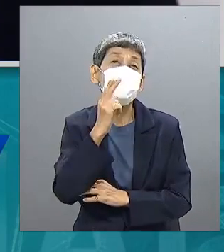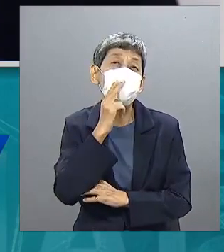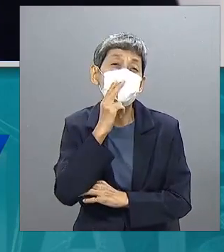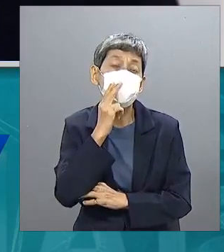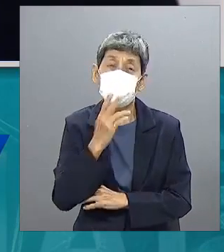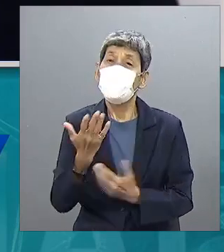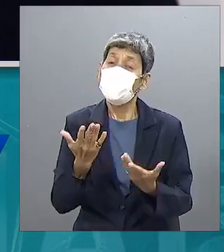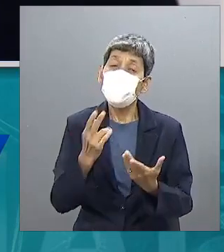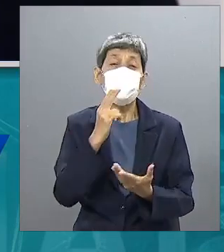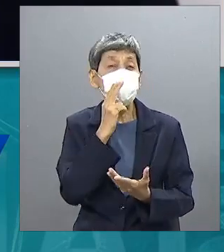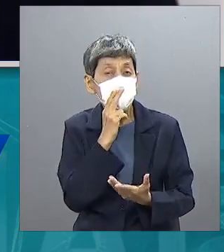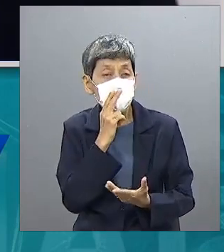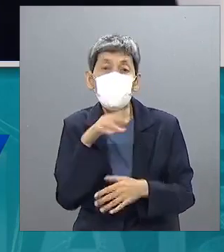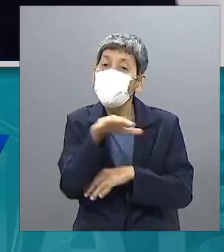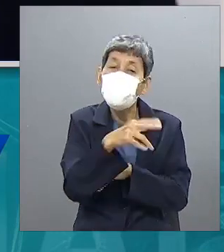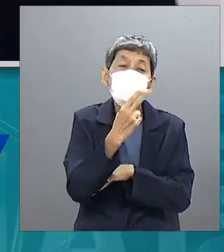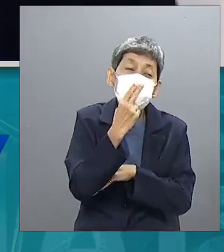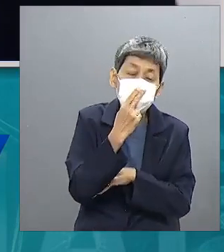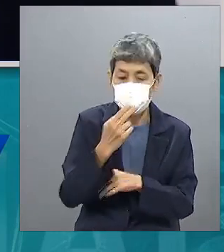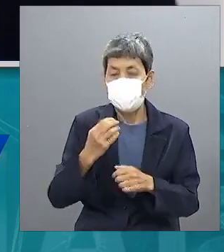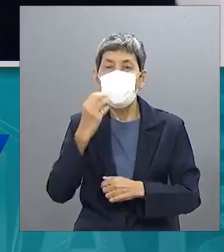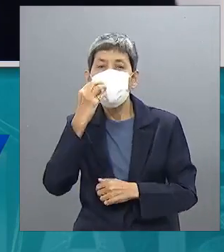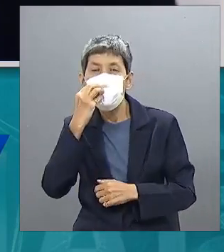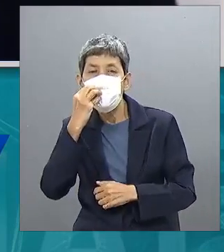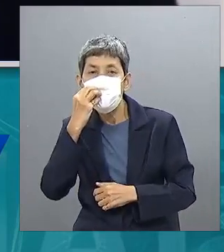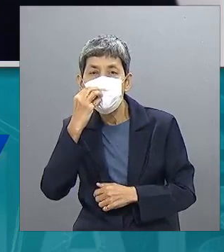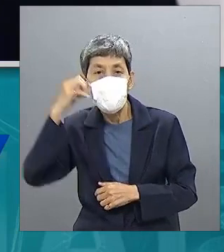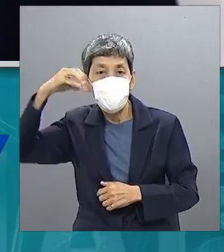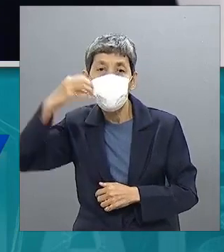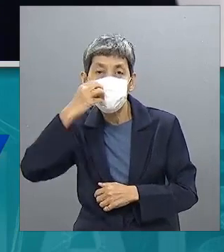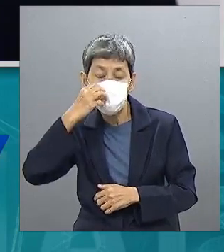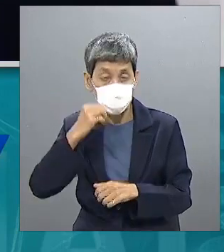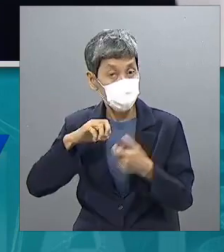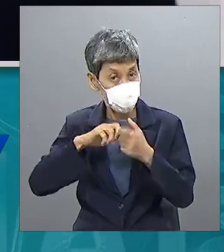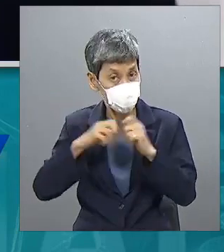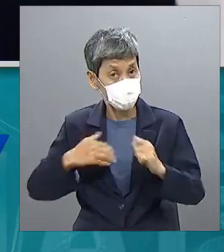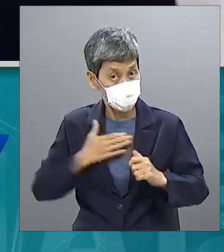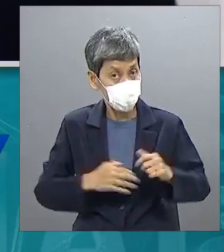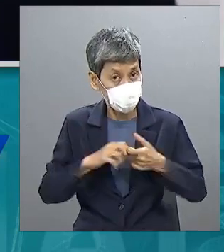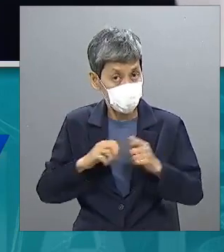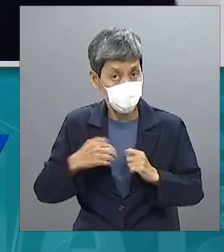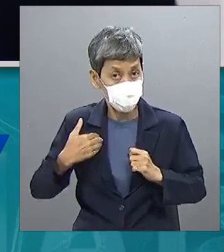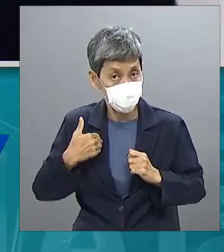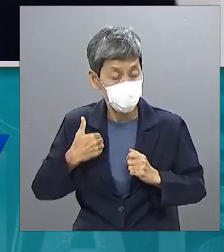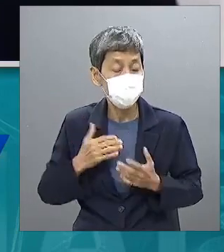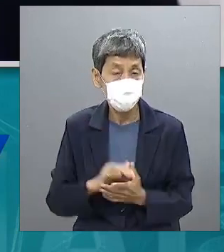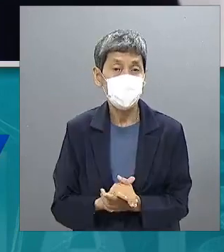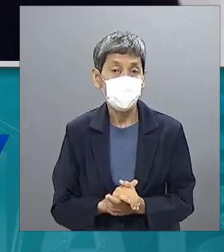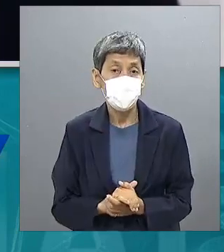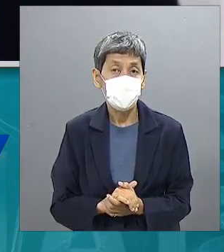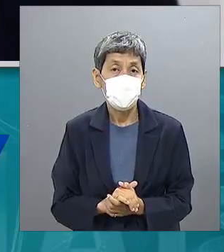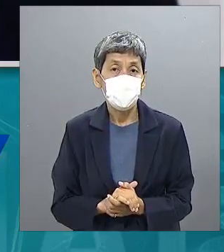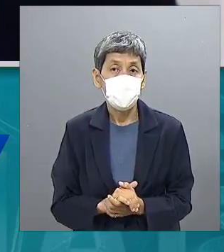บุหรี่ธรรมดาหรือว่าบุหรี่ไฟฟ้าค่ะมีผลกระทบต่อสุขภาพร่างกายของเราแตกต่างกันไหมคะอ่ะที่